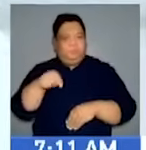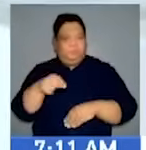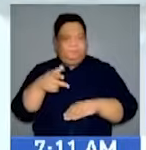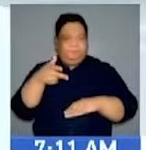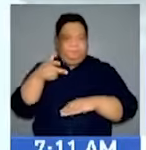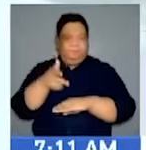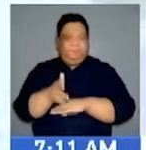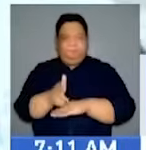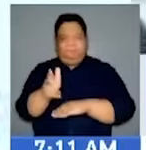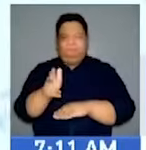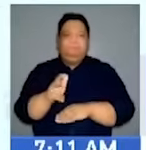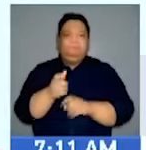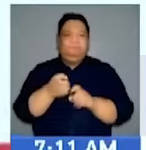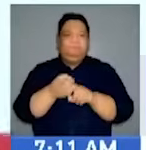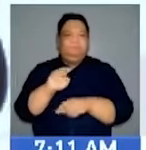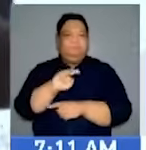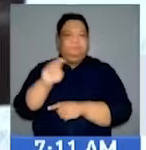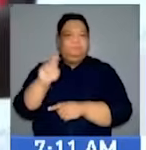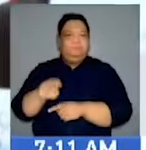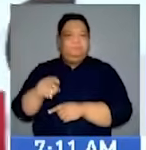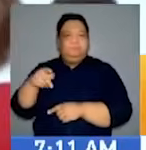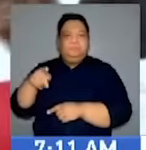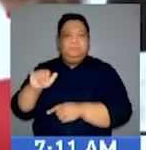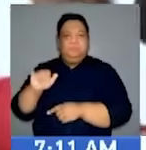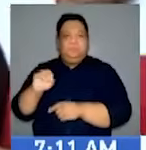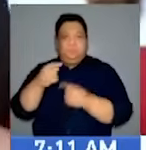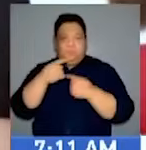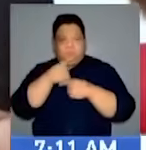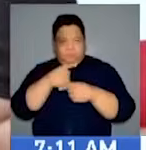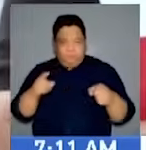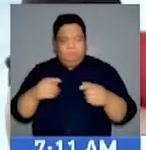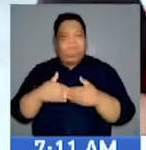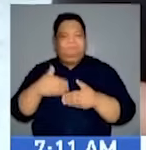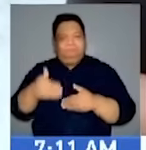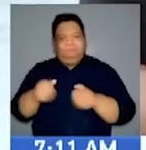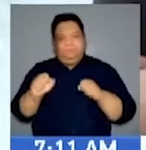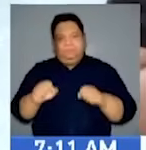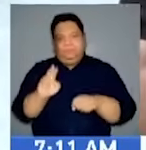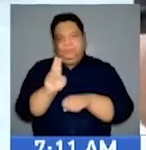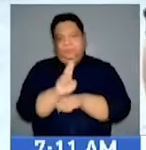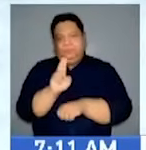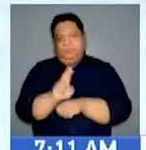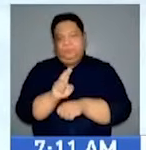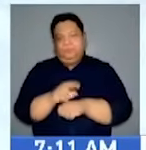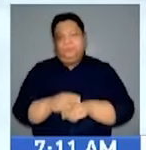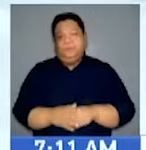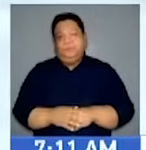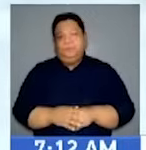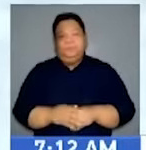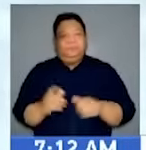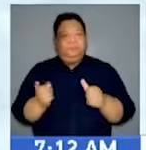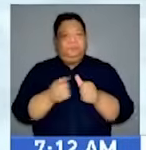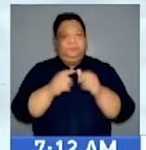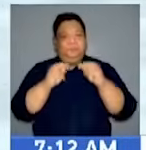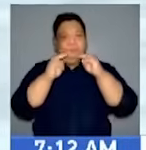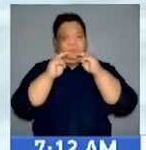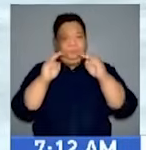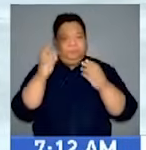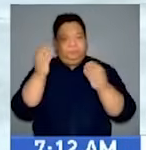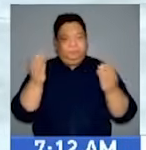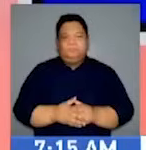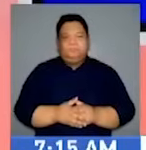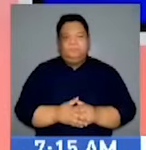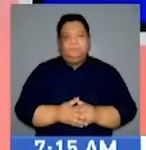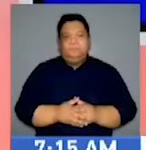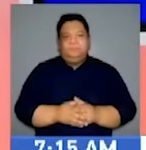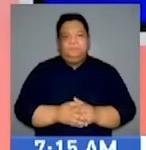PIO at doon pa lang yan madaraanan ng mga motorista. Yan ang unang balita dito sa Maynila. Ako po si Darlene Kai para sa GMA Integrated